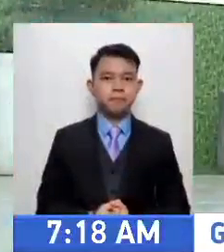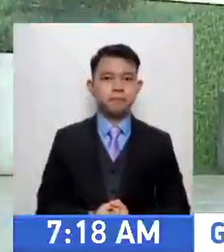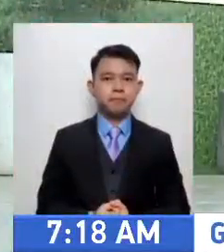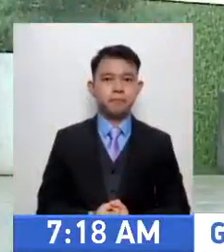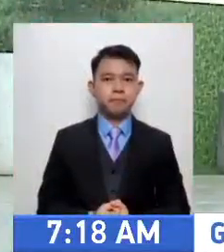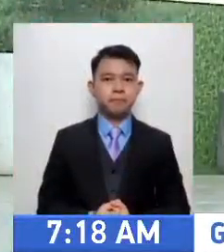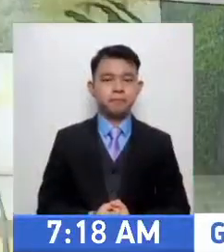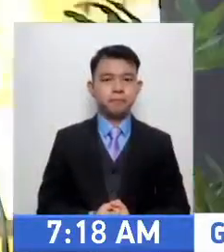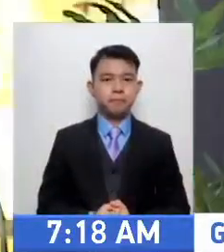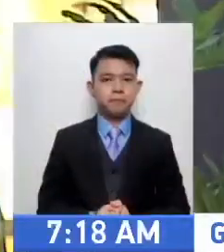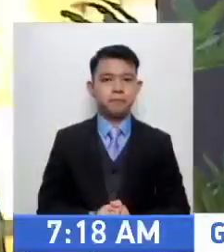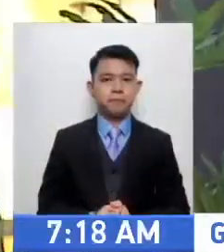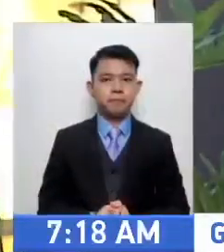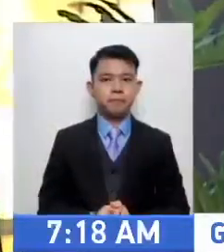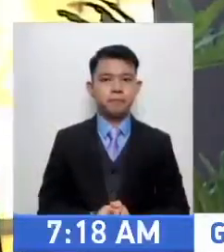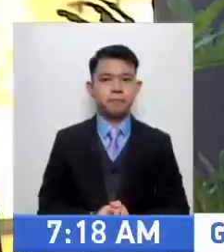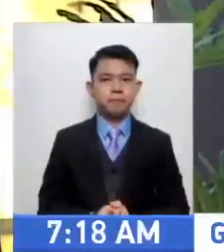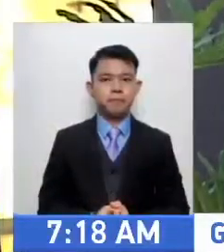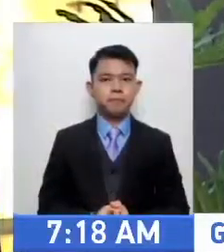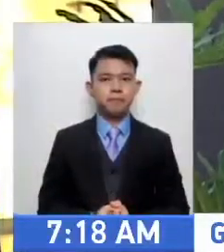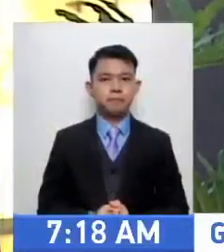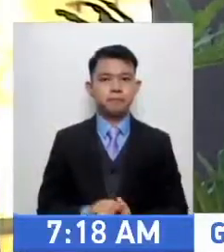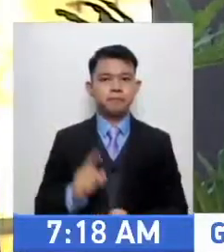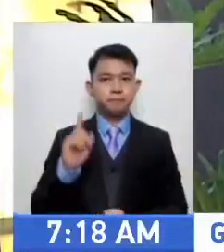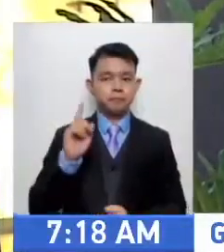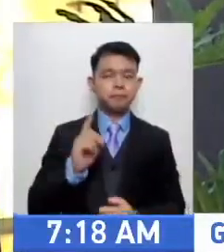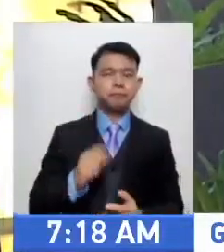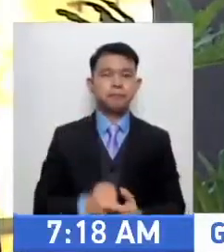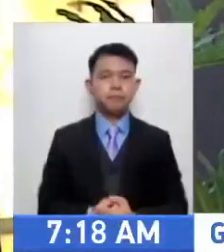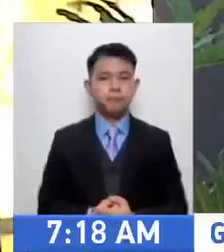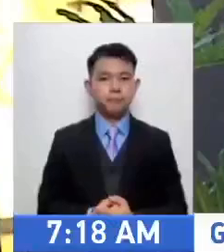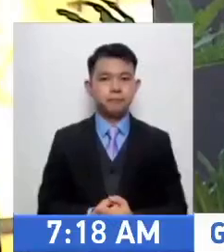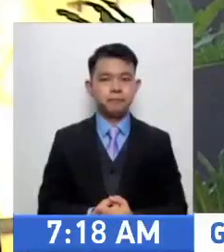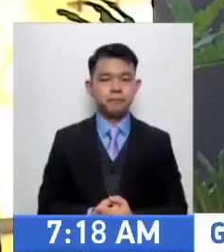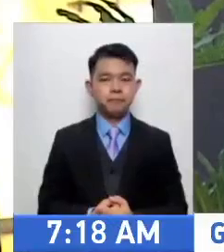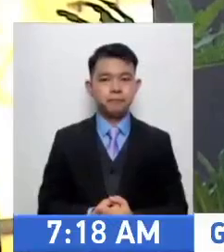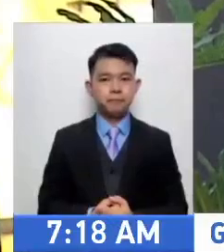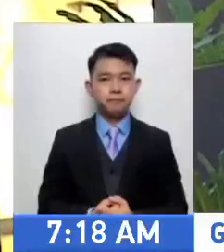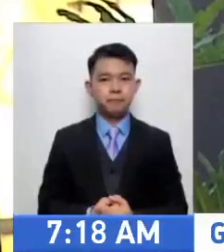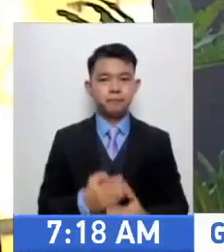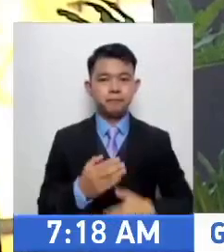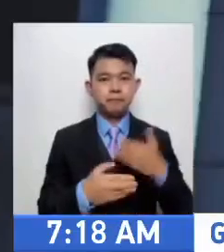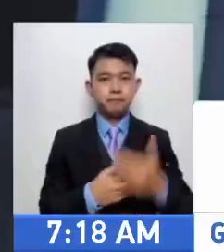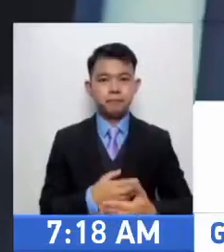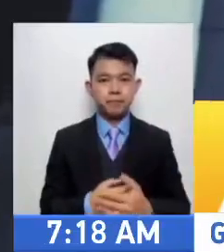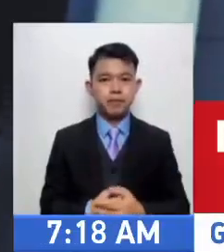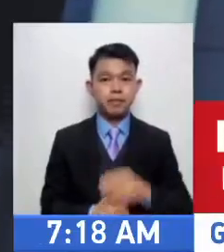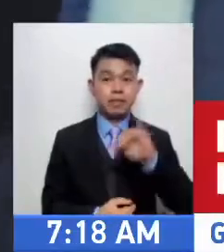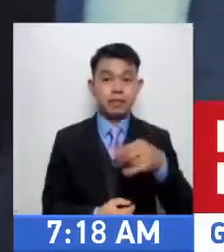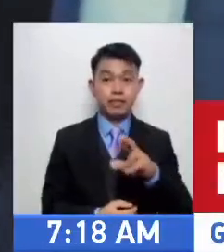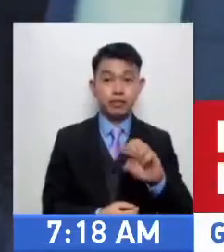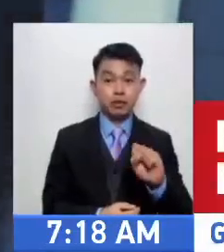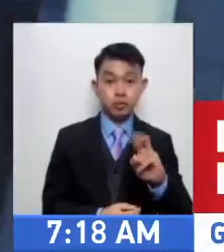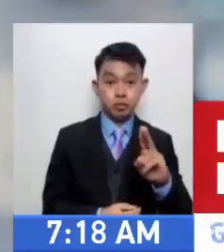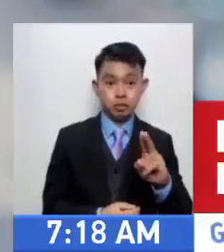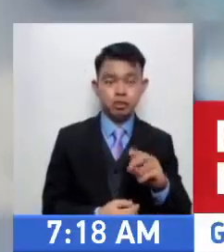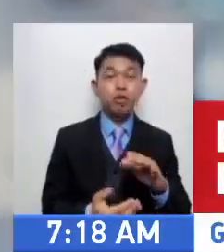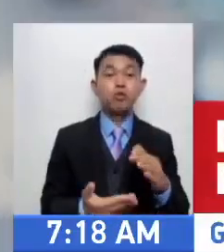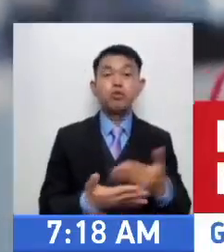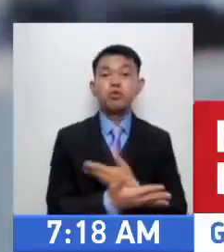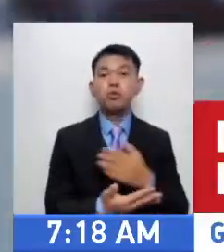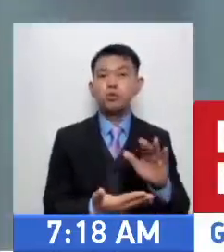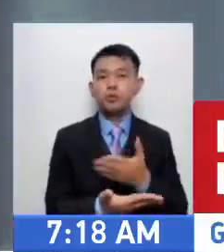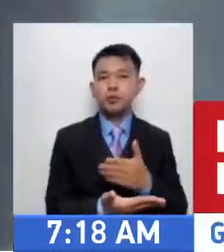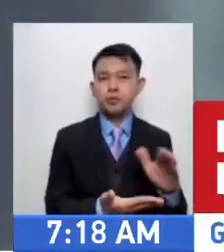May pasilip si Jisoo ng Blackpink sa kanyang bagong single na Flower. Sa music video teaser, iba't ibang outfit ang binida